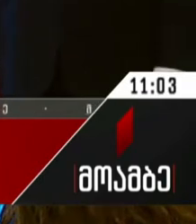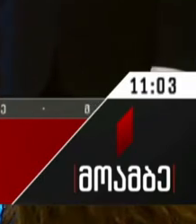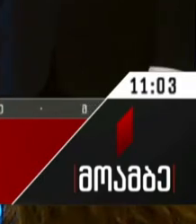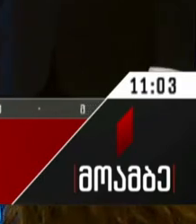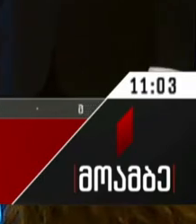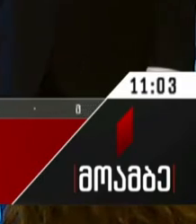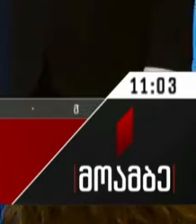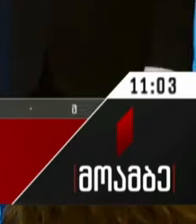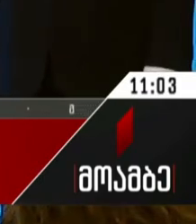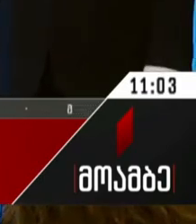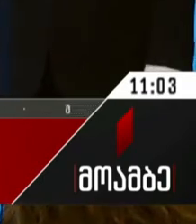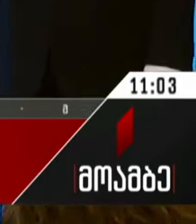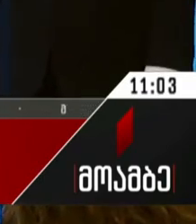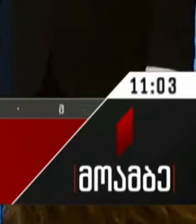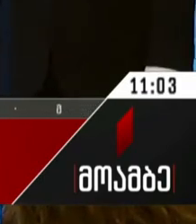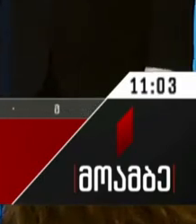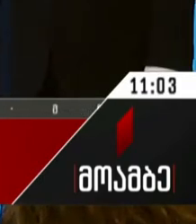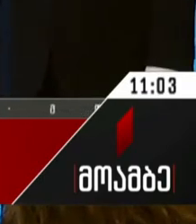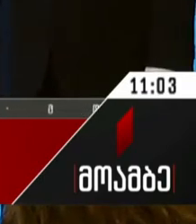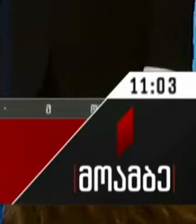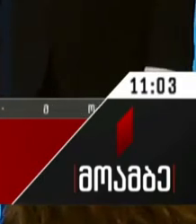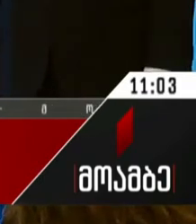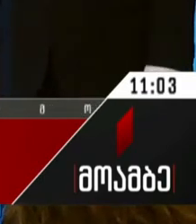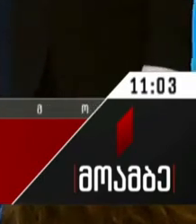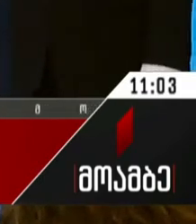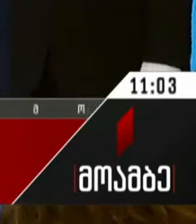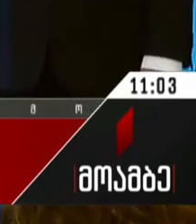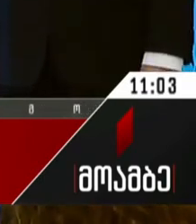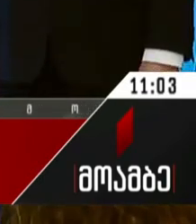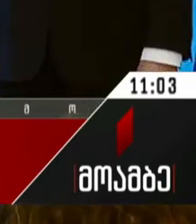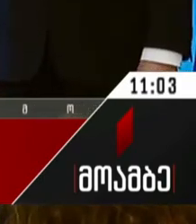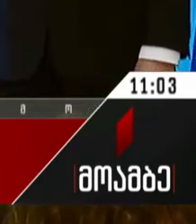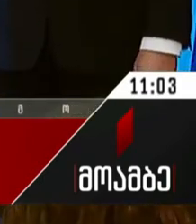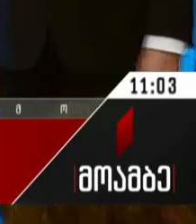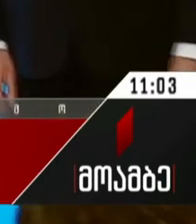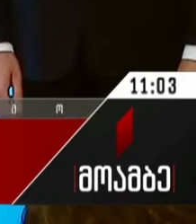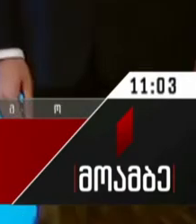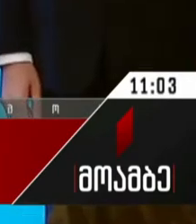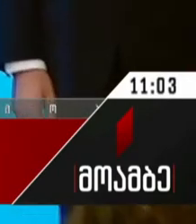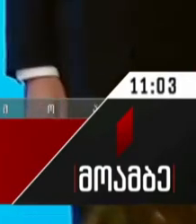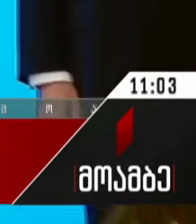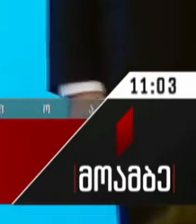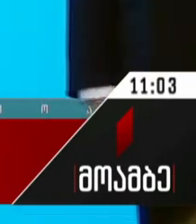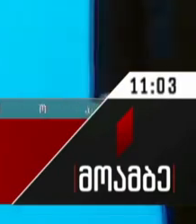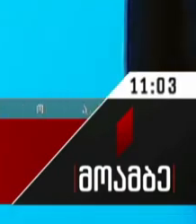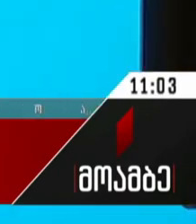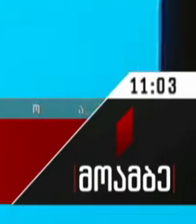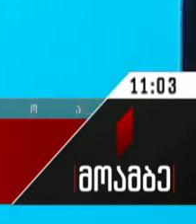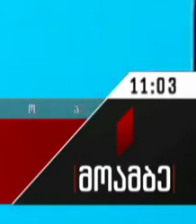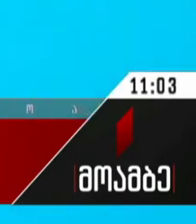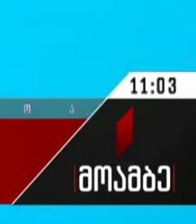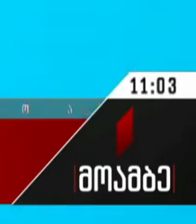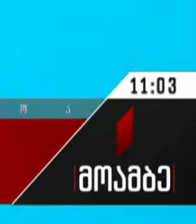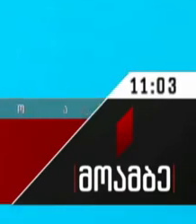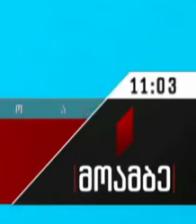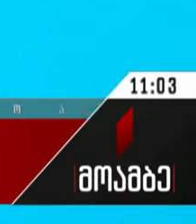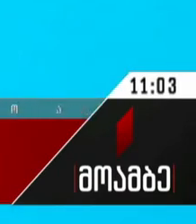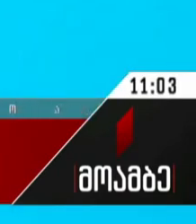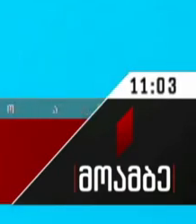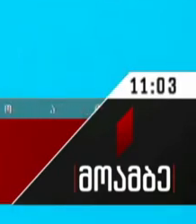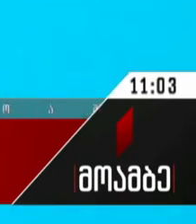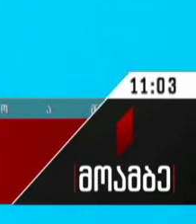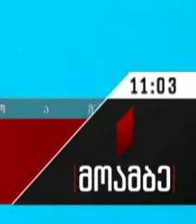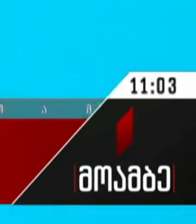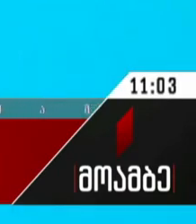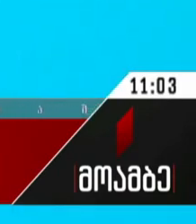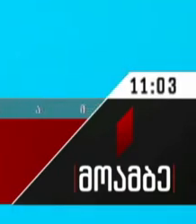მადლობა ბატონ პრემიერ-მინისტრო, ბატონ ილია. პირველ რიგში მინდა მადლობა უთხრა ბატონ პრემიერ-მინისტრ ბატონ